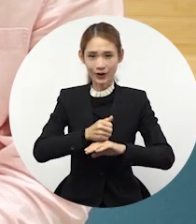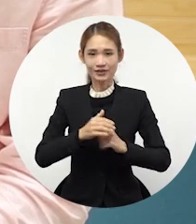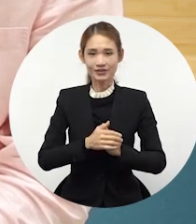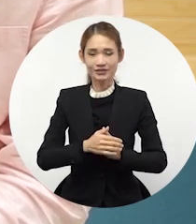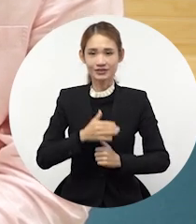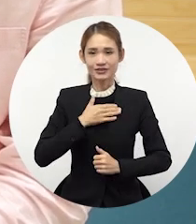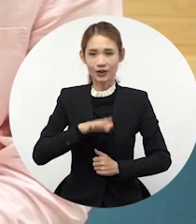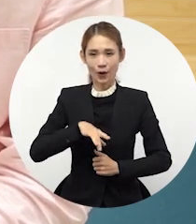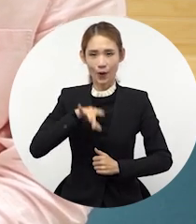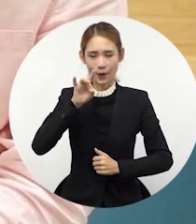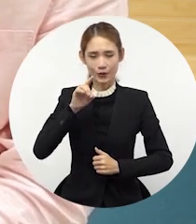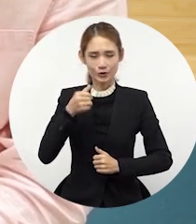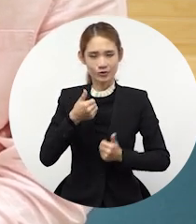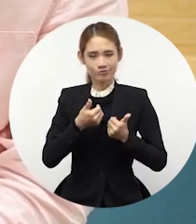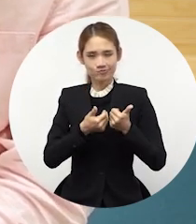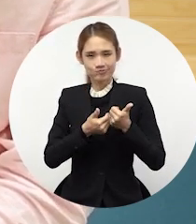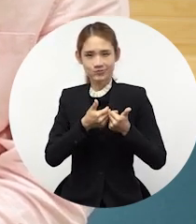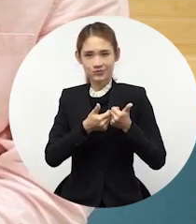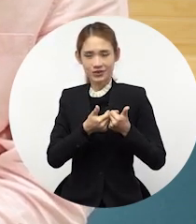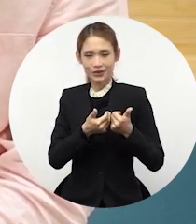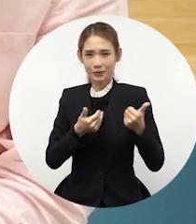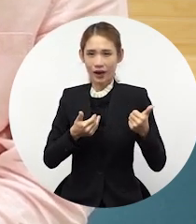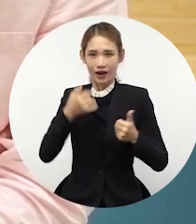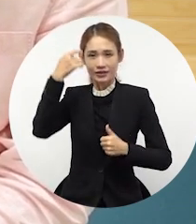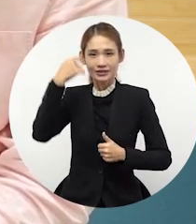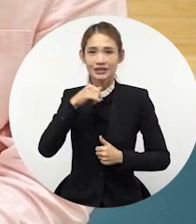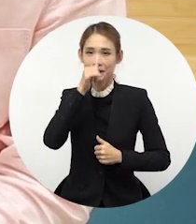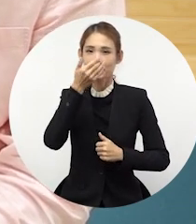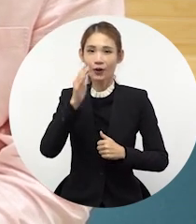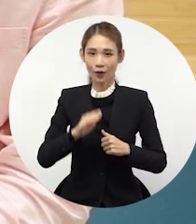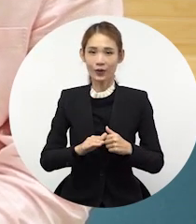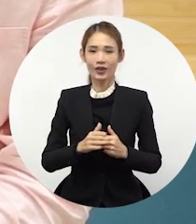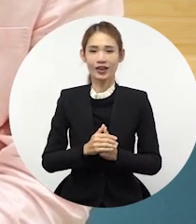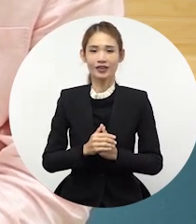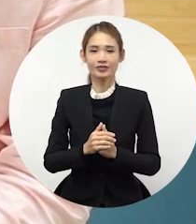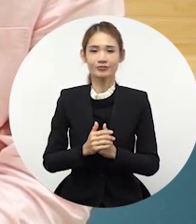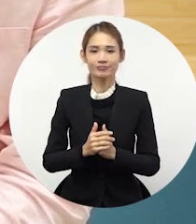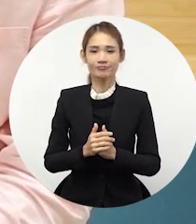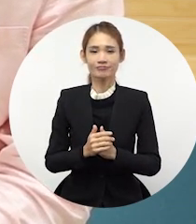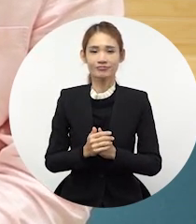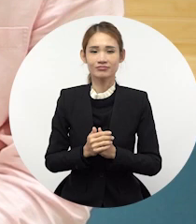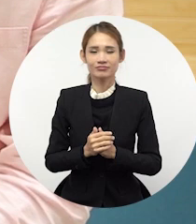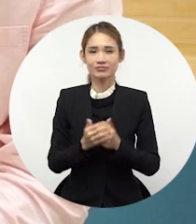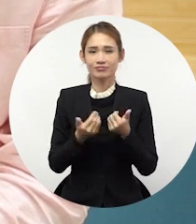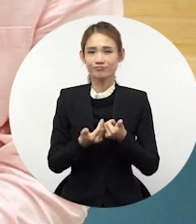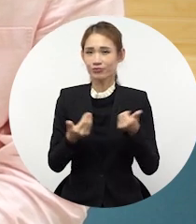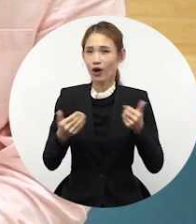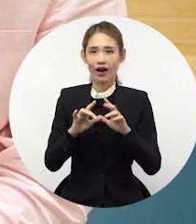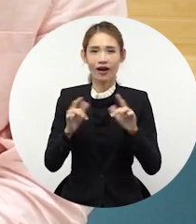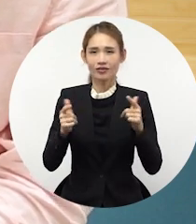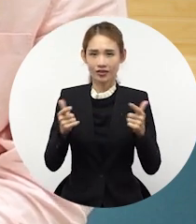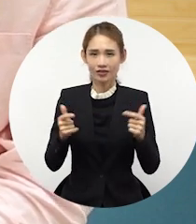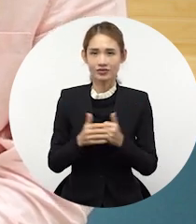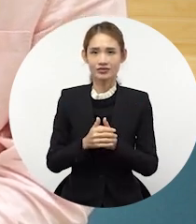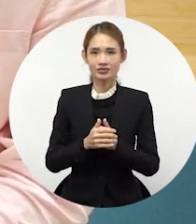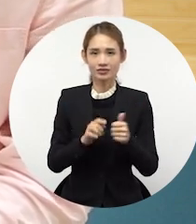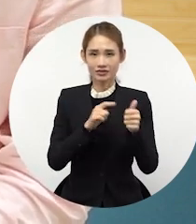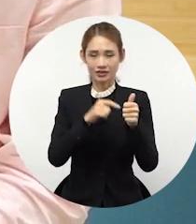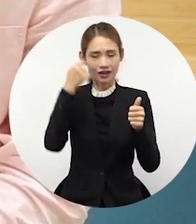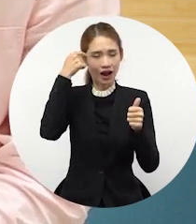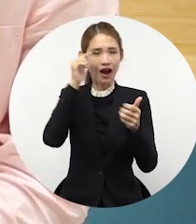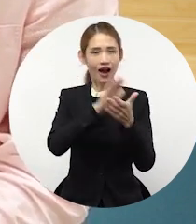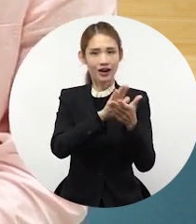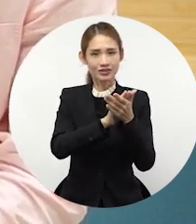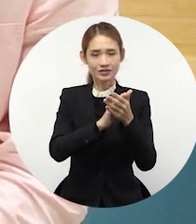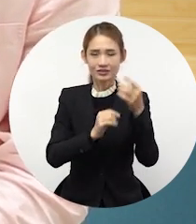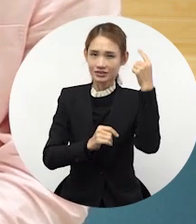결국 나를 그분이 처음에는 경계를 경계라는 했지만 자막에서 크게 경계가 녹아내린다. 경계할 게 아니란 거를 그분